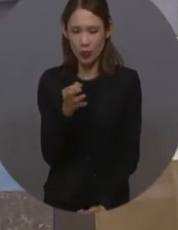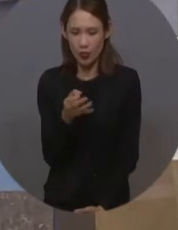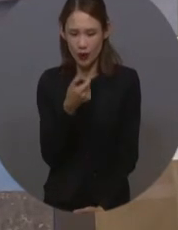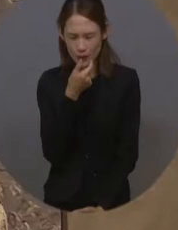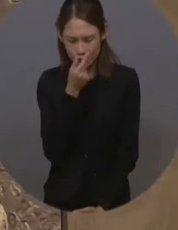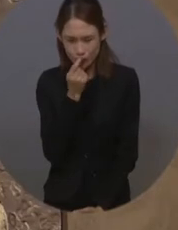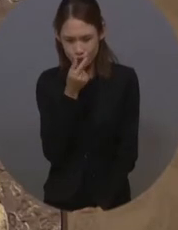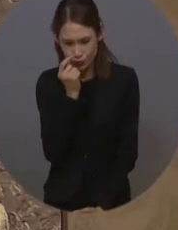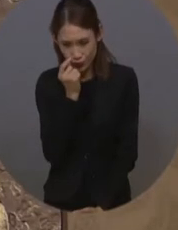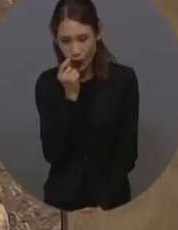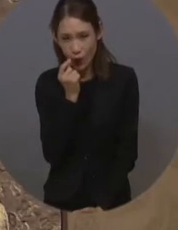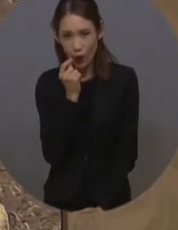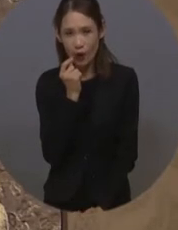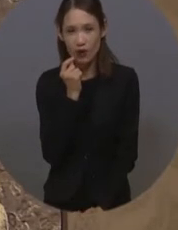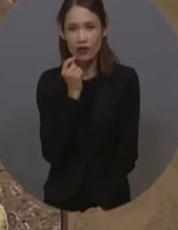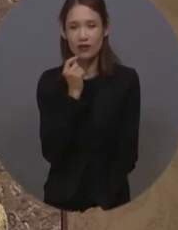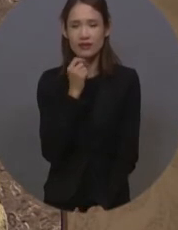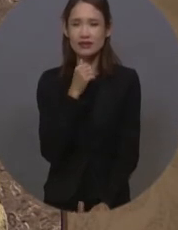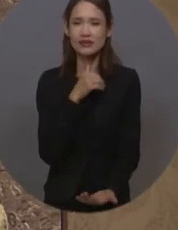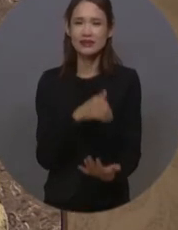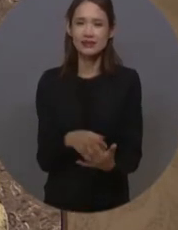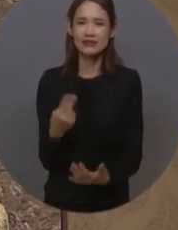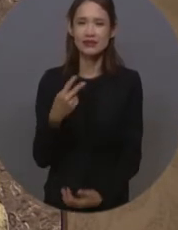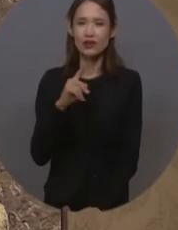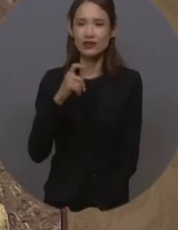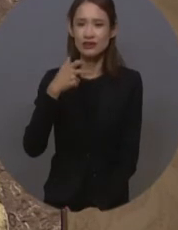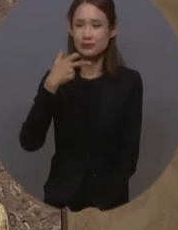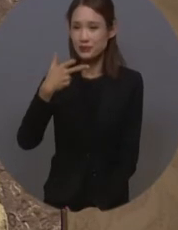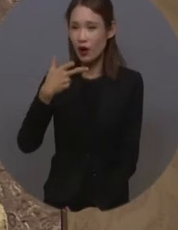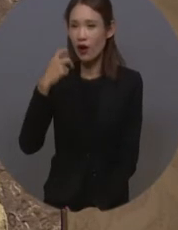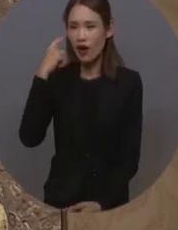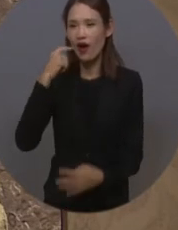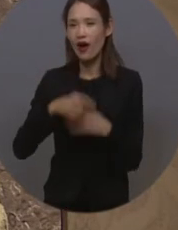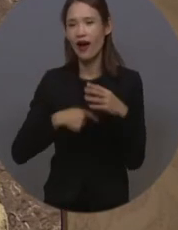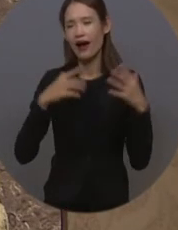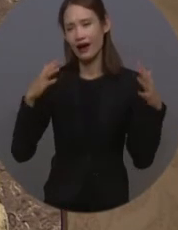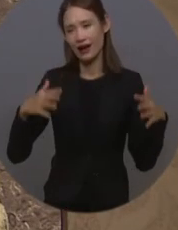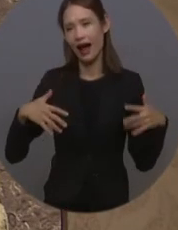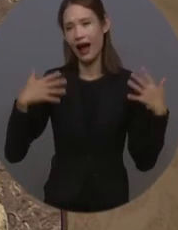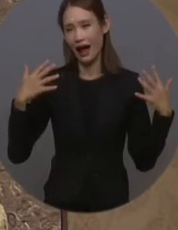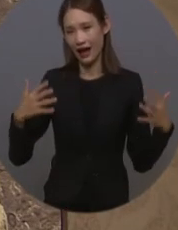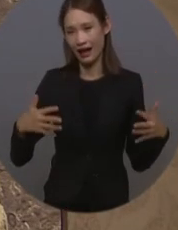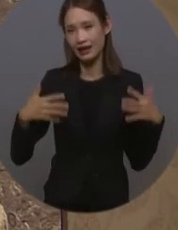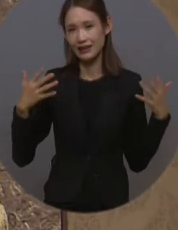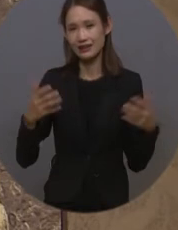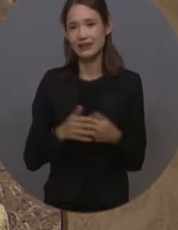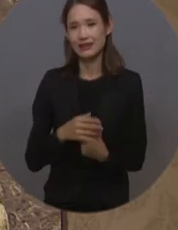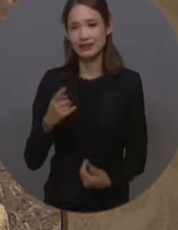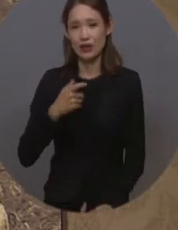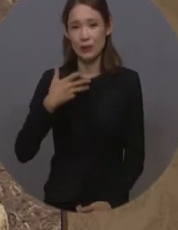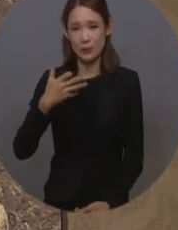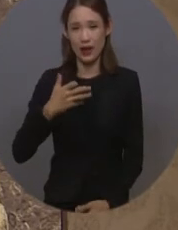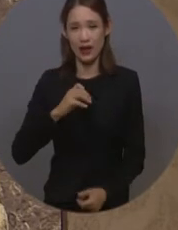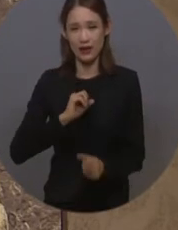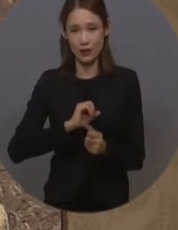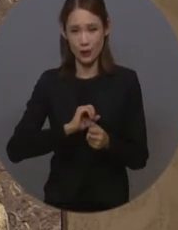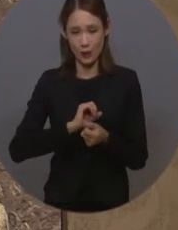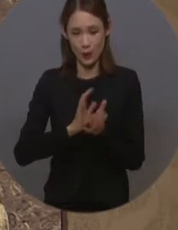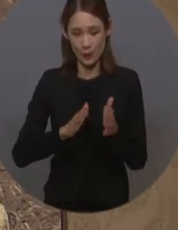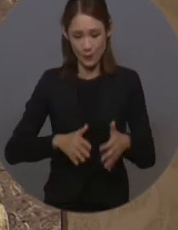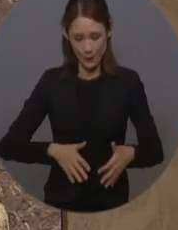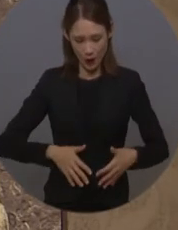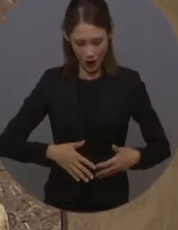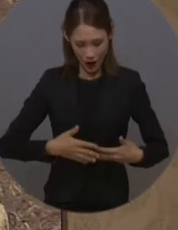모자라서 그때가 이제 2017년도 가을이었는데 예. 2018년도 봄에 꽃피는